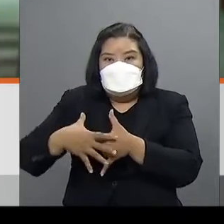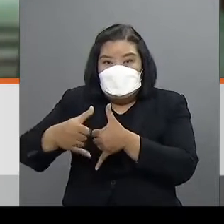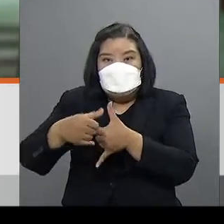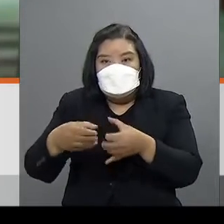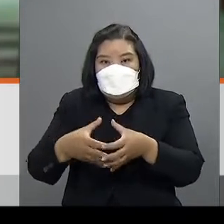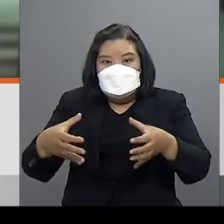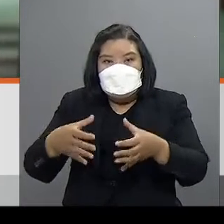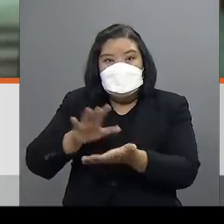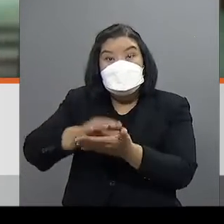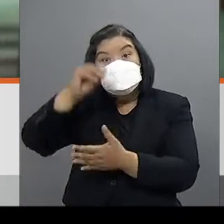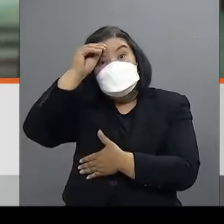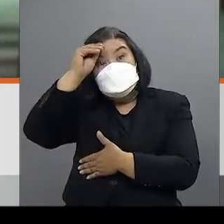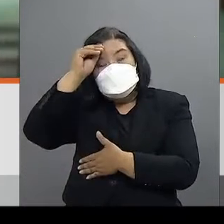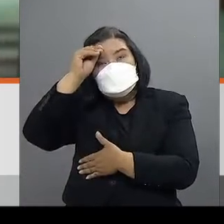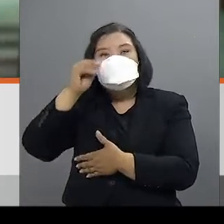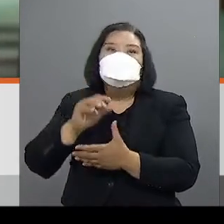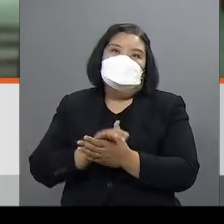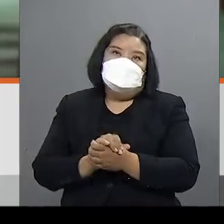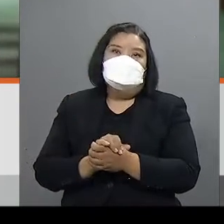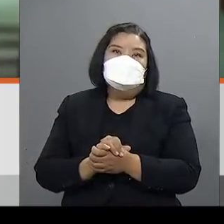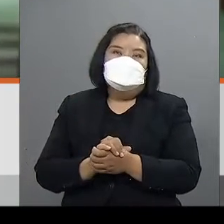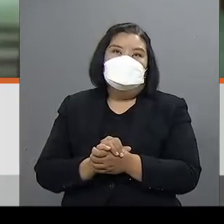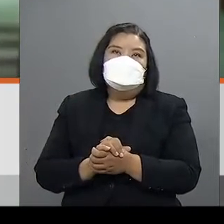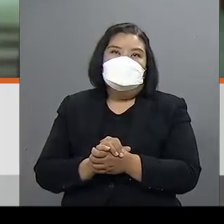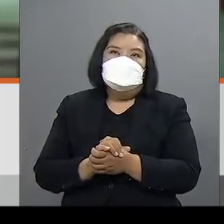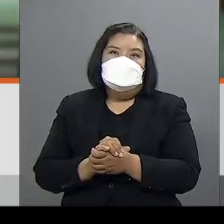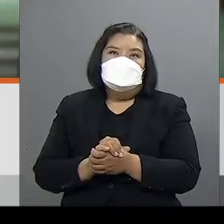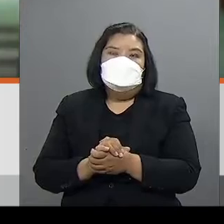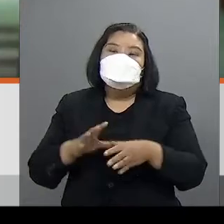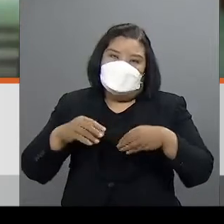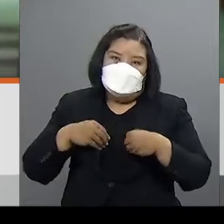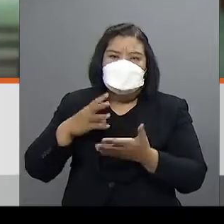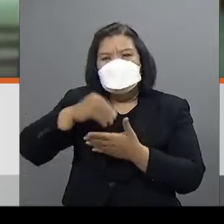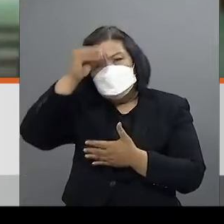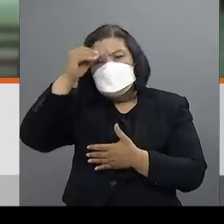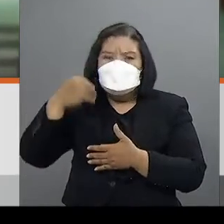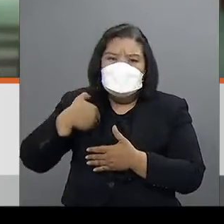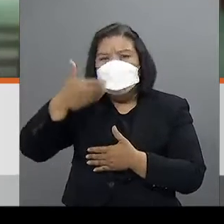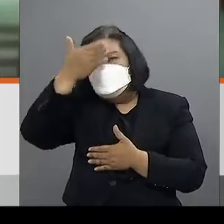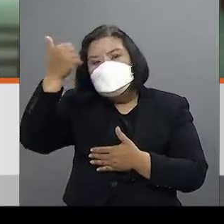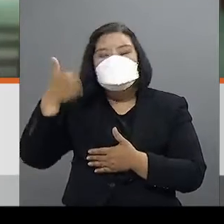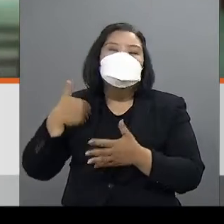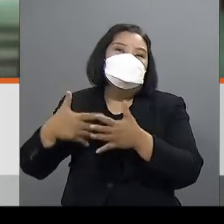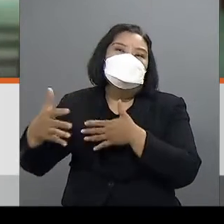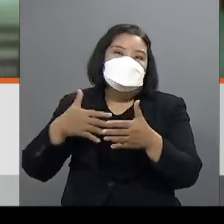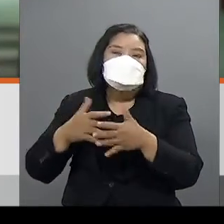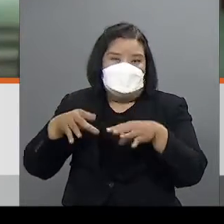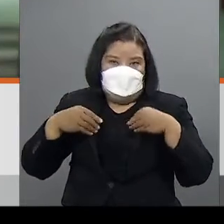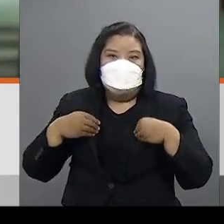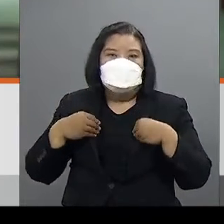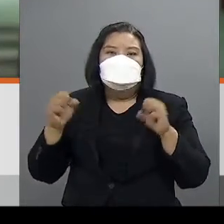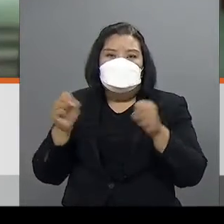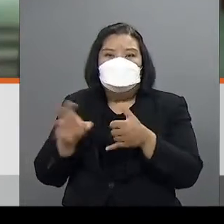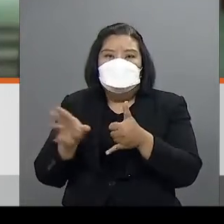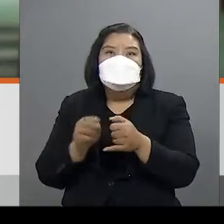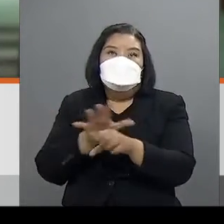ไหม ก็เรียนรู้บ้างไม่รู้บ้างดีกว่าเป็นโรค ใช่ดีกว่าเพราะอย่างน้อยอ่ะเราก็ยังได้สอนด้วยส